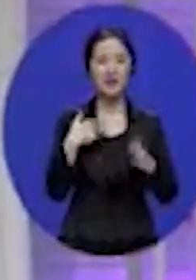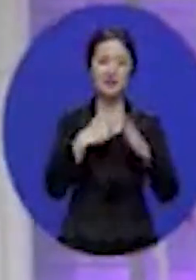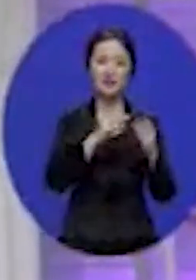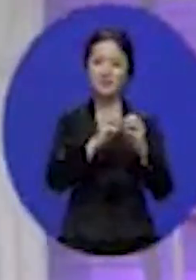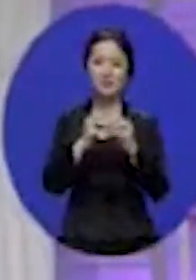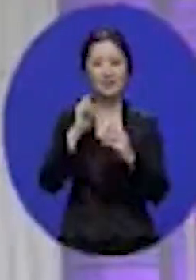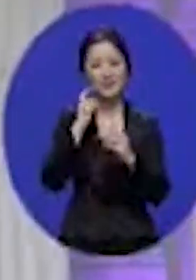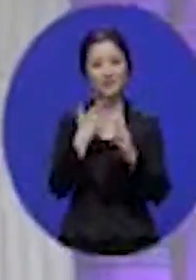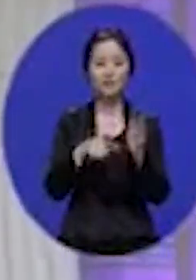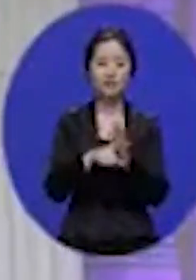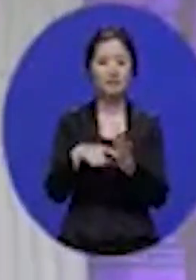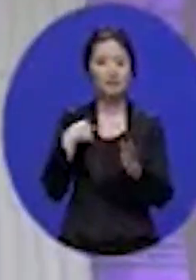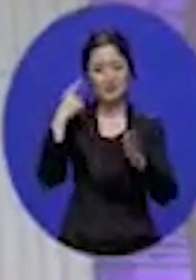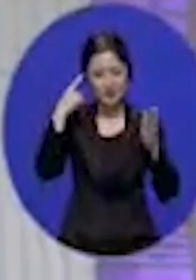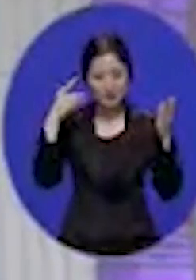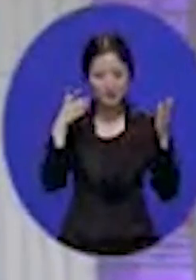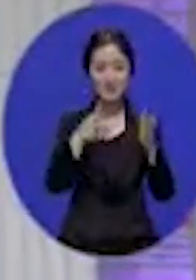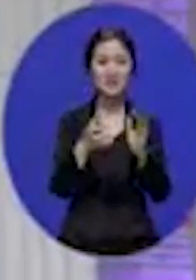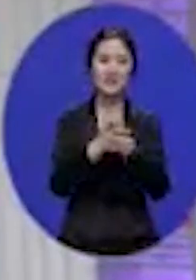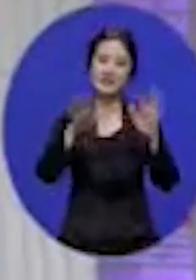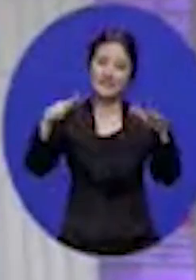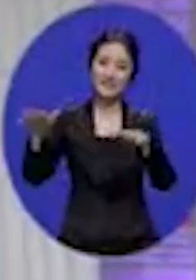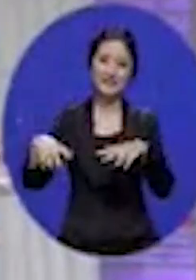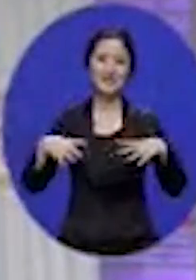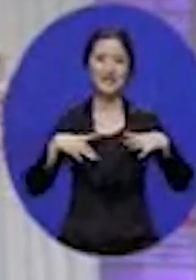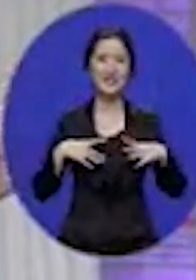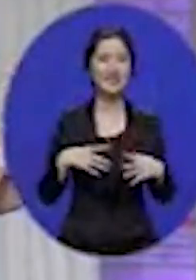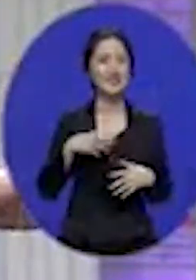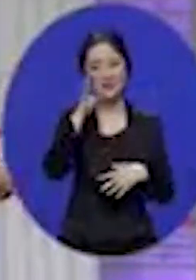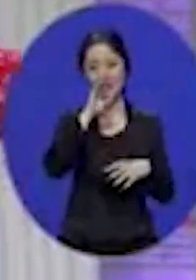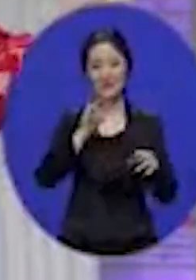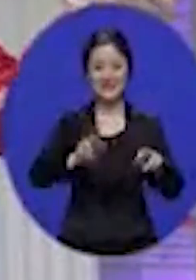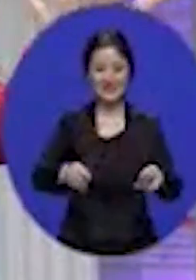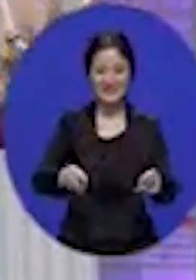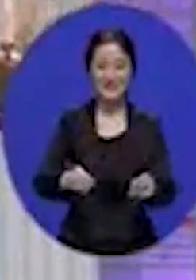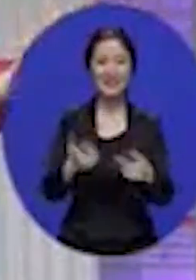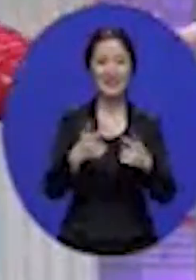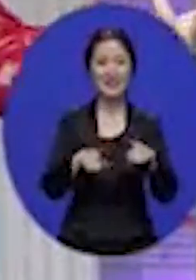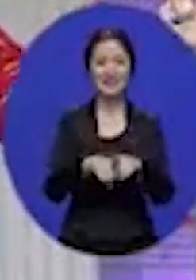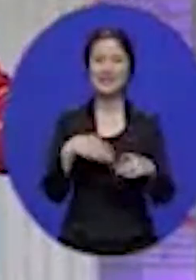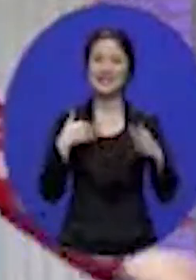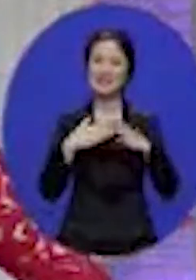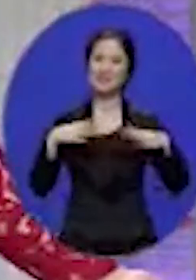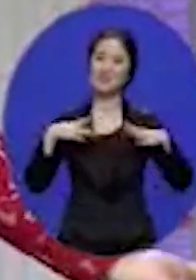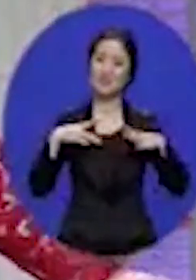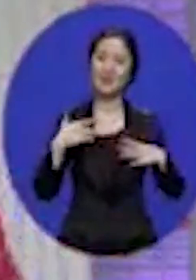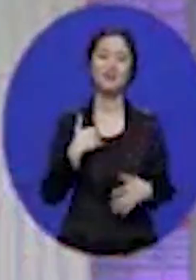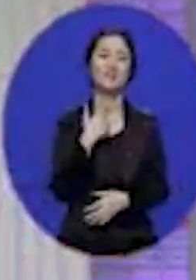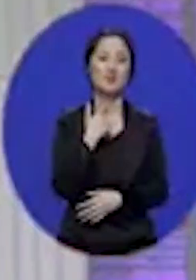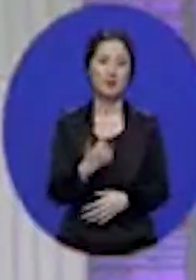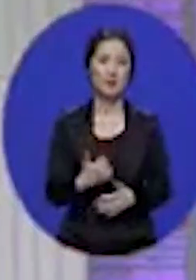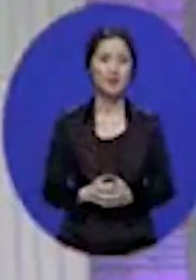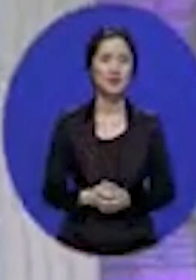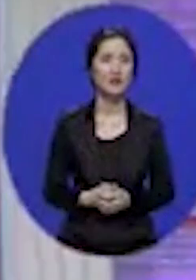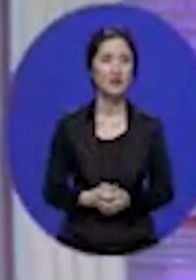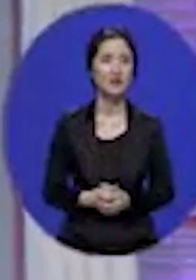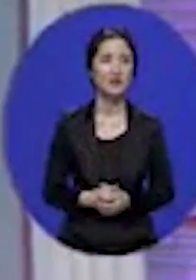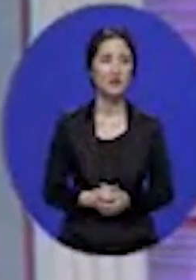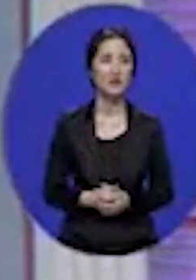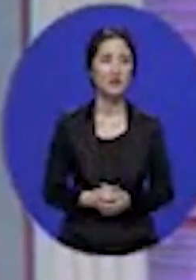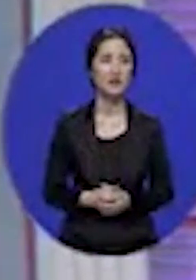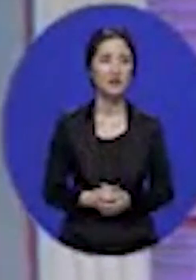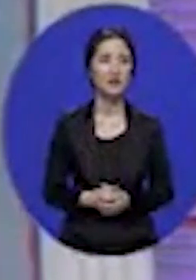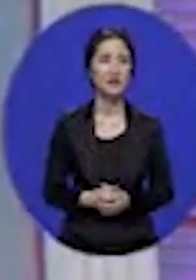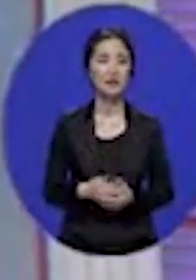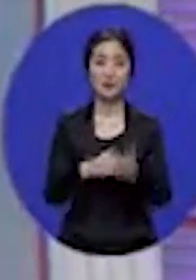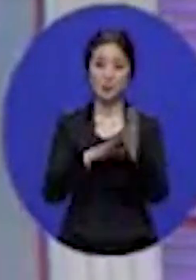막 시간을 보내고 친구들 불러서 막 삼겹살 고먹고 막 파티하고 여기 우리 집이야 막 이렇게 했거든요. 근데